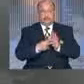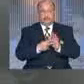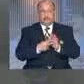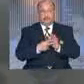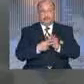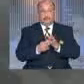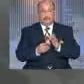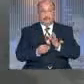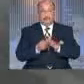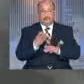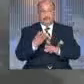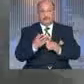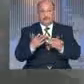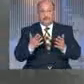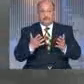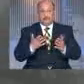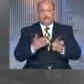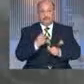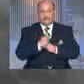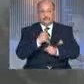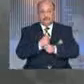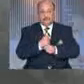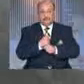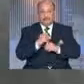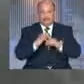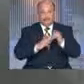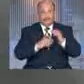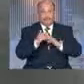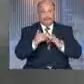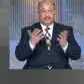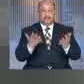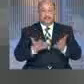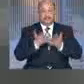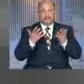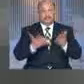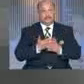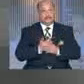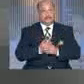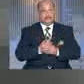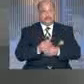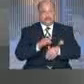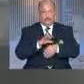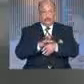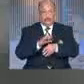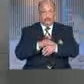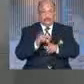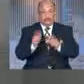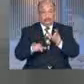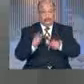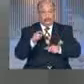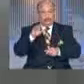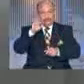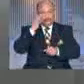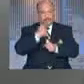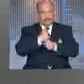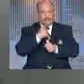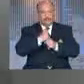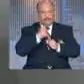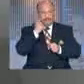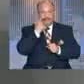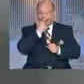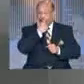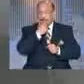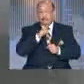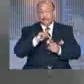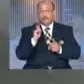إلا 10 إلا 20 إلا 30، هذوك نصلحوهم توا بعدسات زرع عدسات داخل العين، وباش نتعرفوا